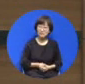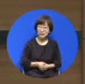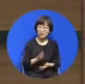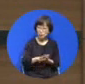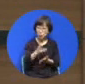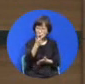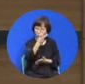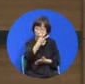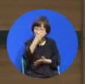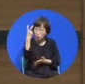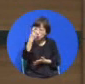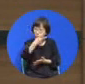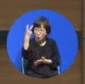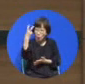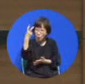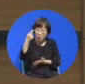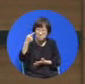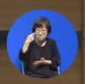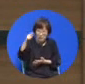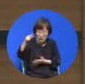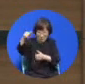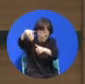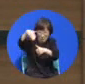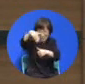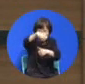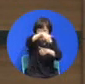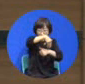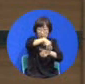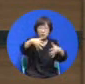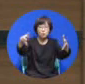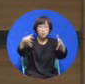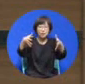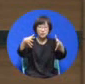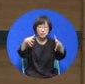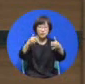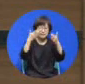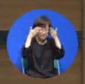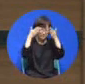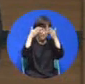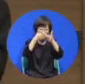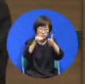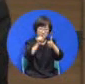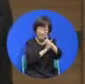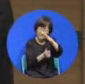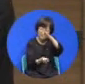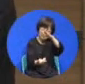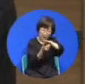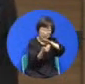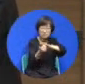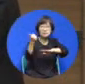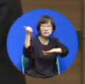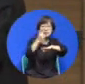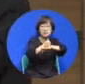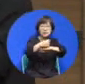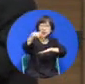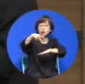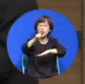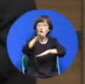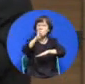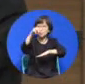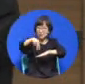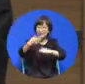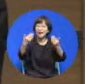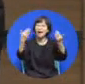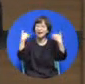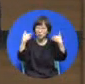인재들 붙잡고 집중 서밋 학교 하세요. Holding on to gifted individuals, let's have a summit school in